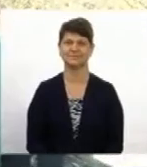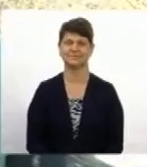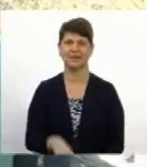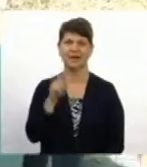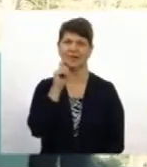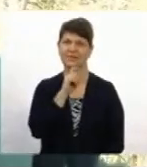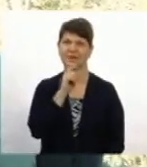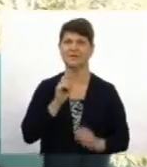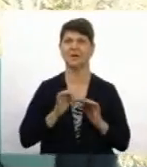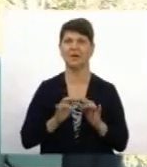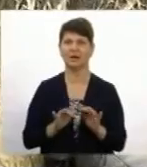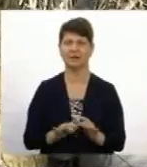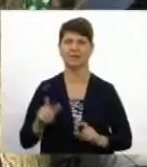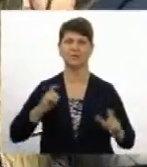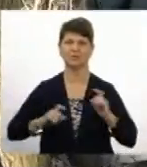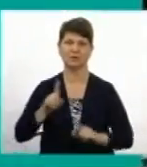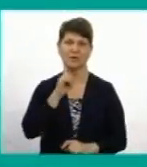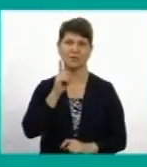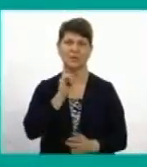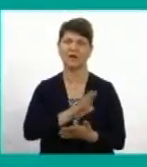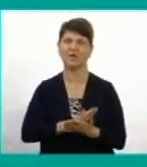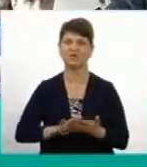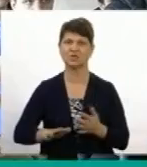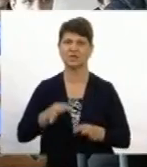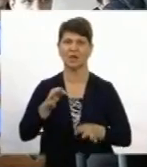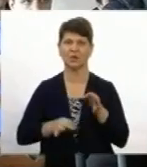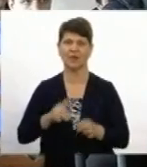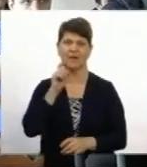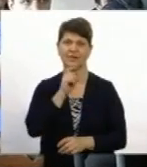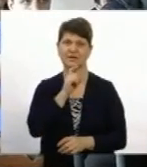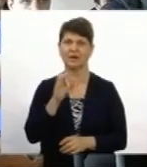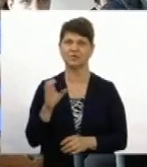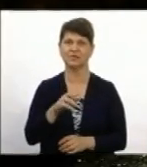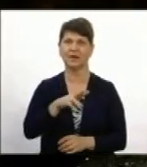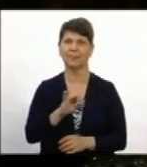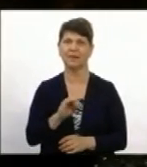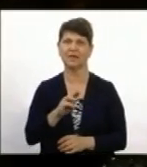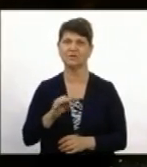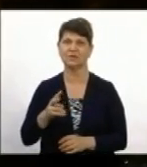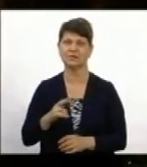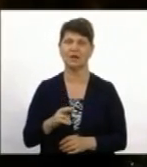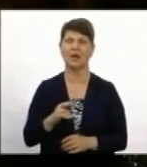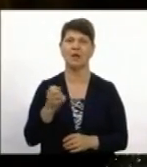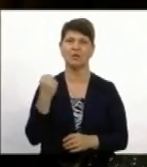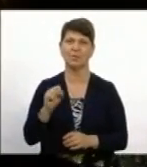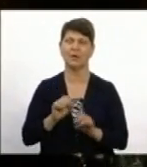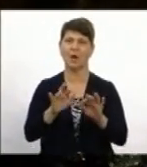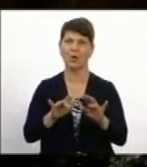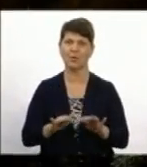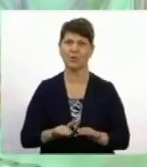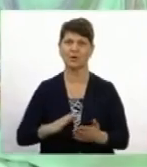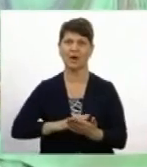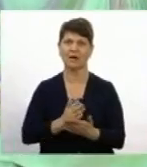У Вінниці пройшла акція «Студентська молодь за чисте довкілля». Вінничанка Софія Мошенська здобула перемогу у конкурсі комп'ютерної графіки,